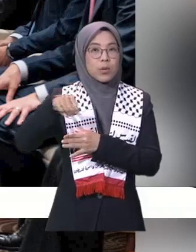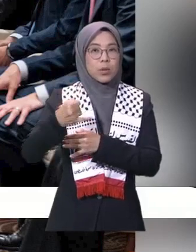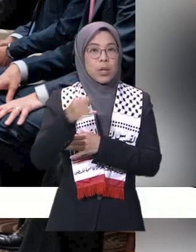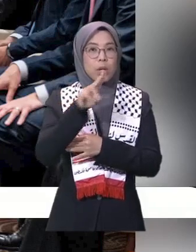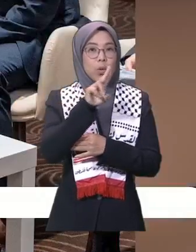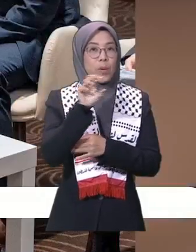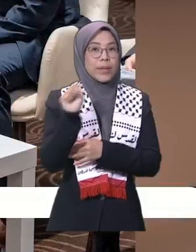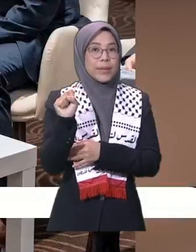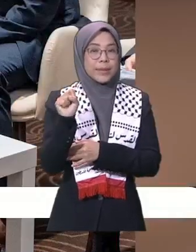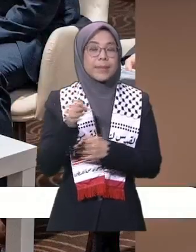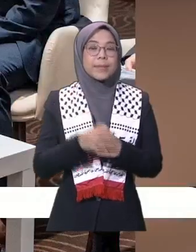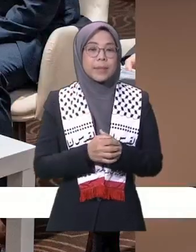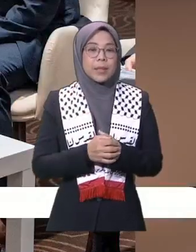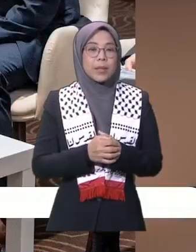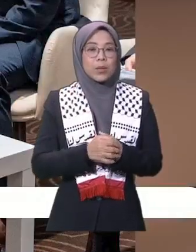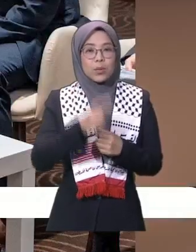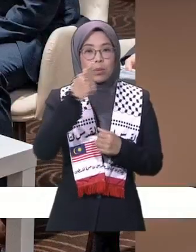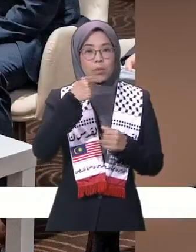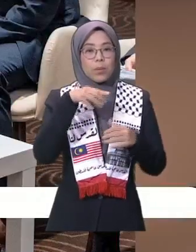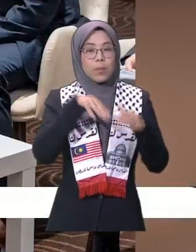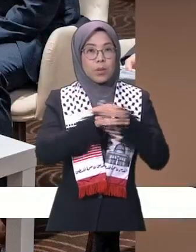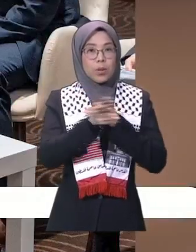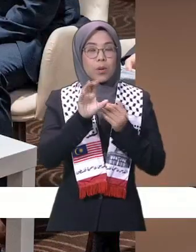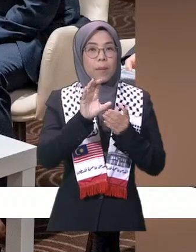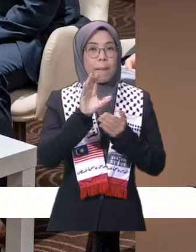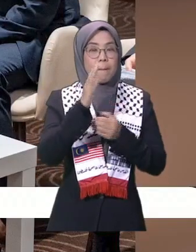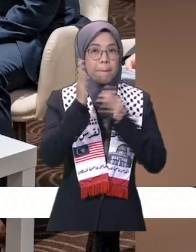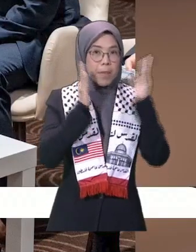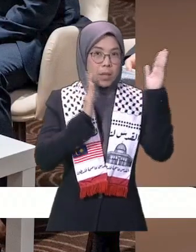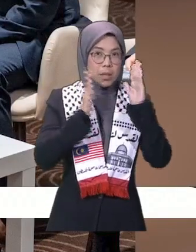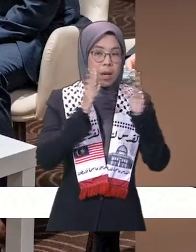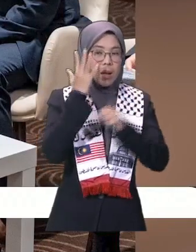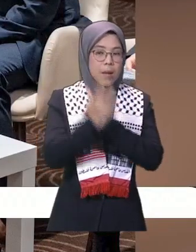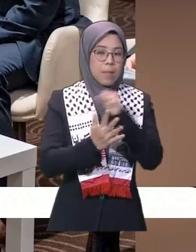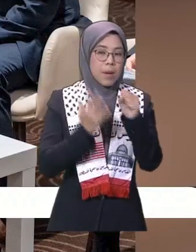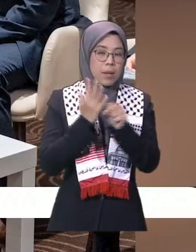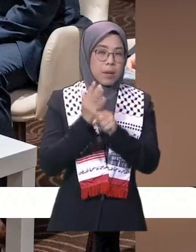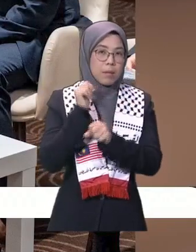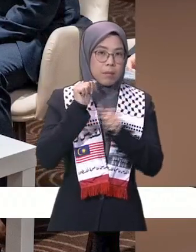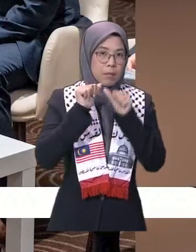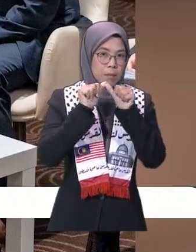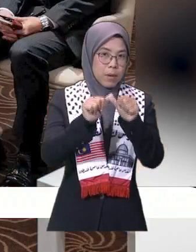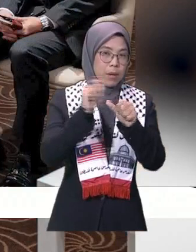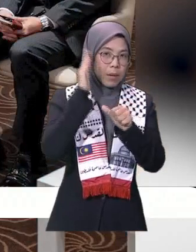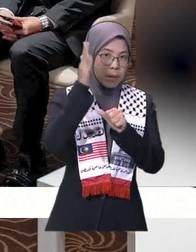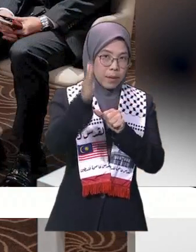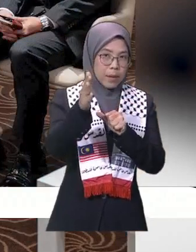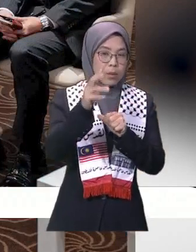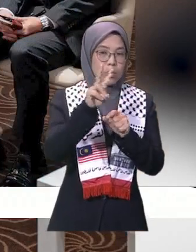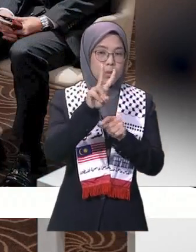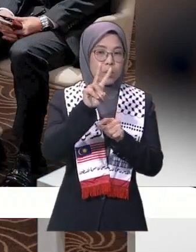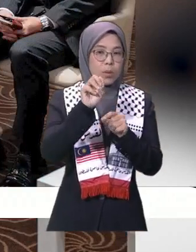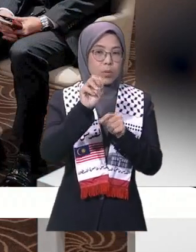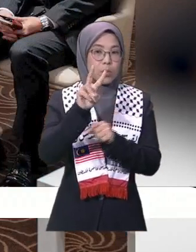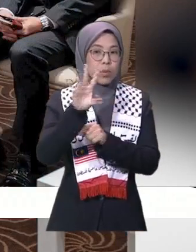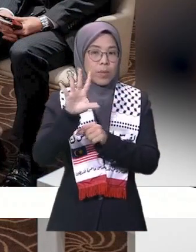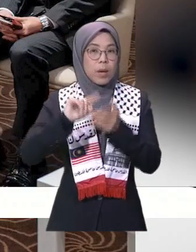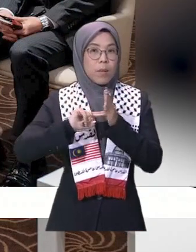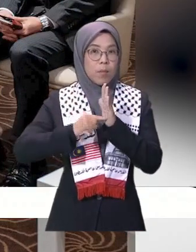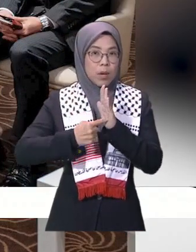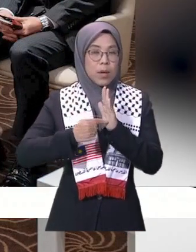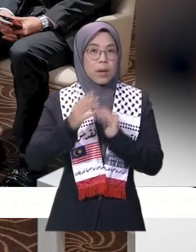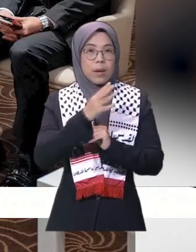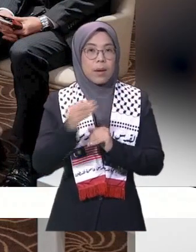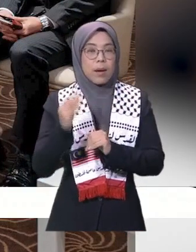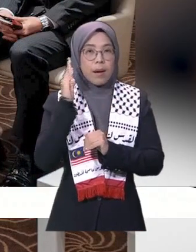US di Malaysia untuk 5 tahun akan datang bermula tahun 2025. Hyundai